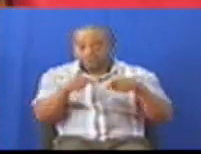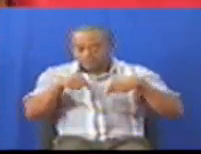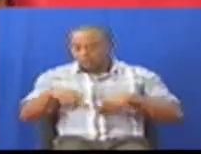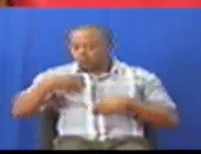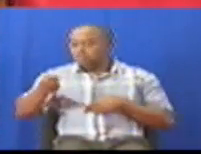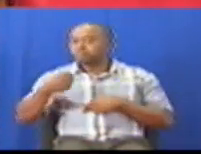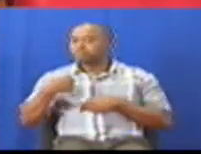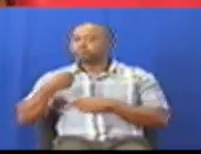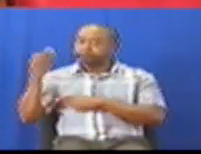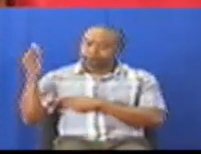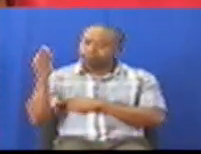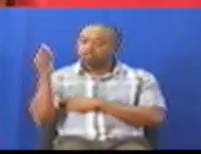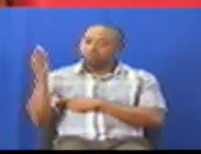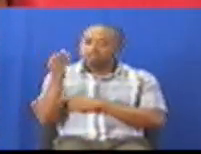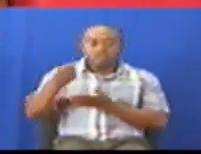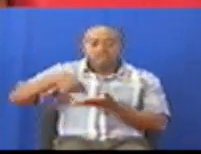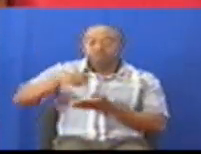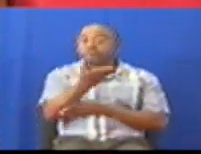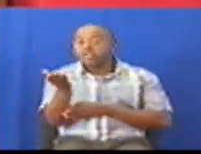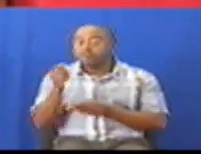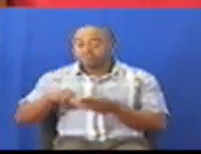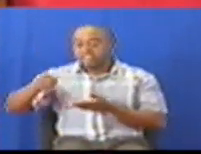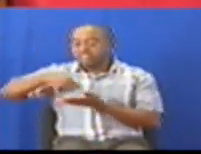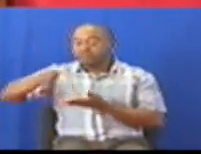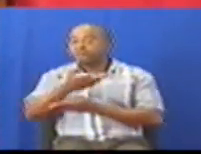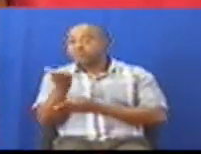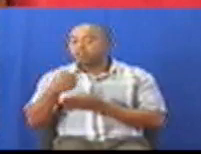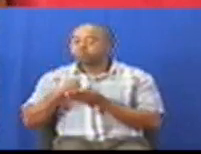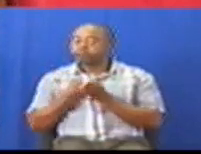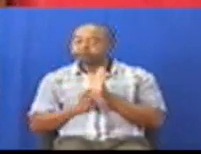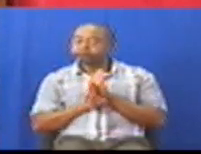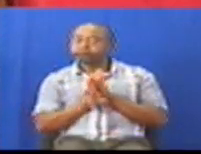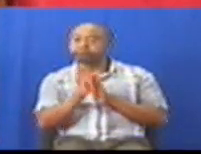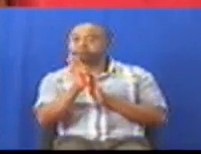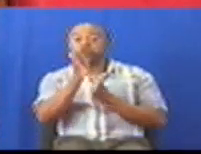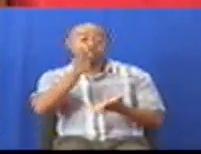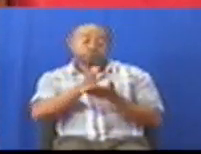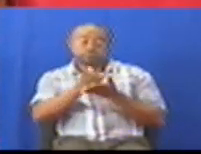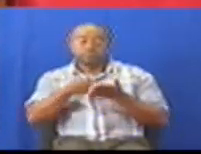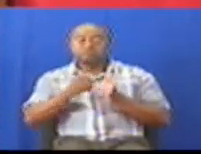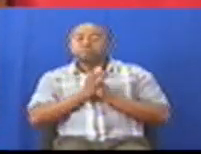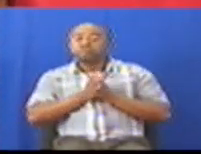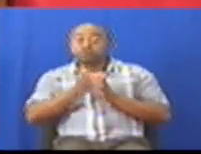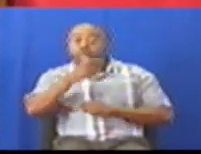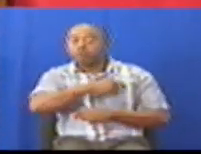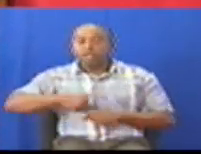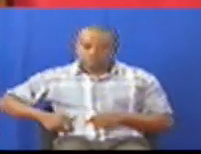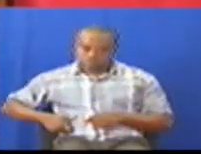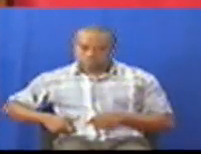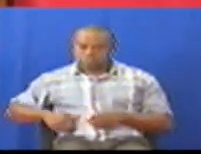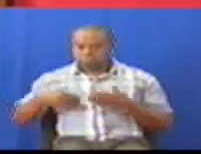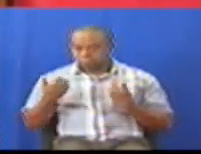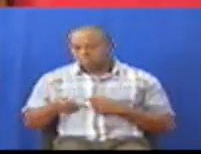ameelezea vituo vingapi, zahanati ngapi zitaongezeka. Namshukuru sana rais, na hakika haya